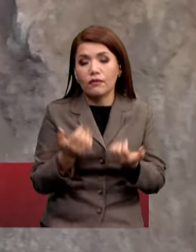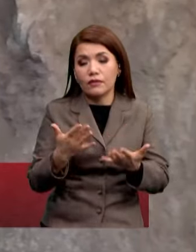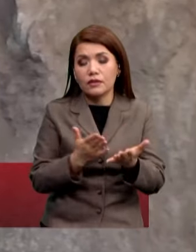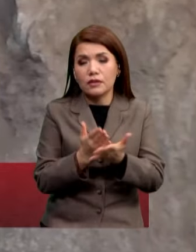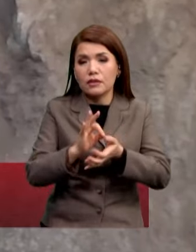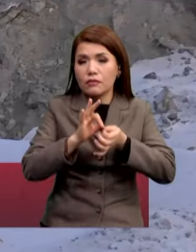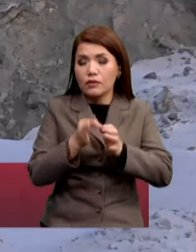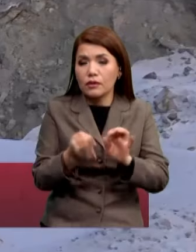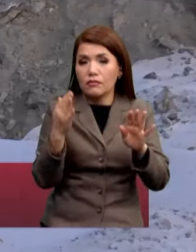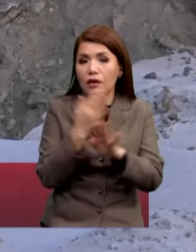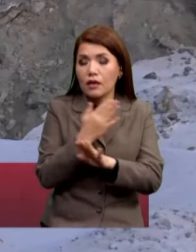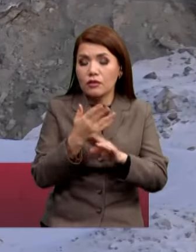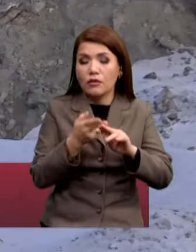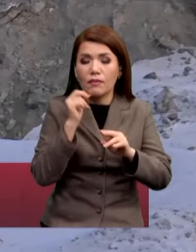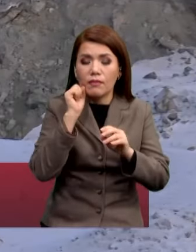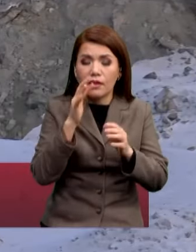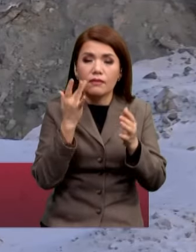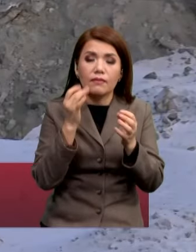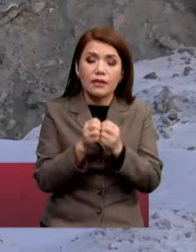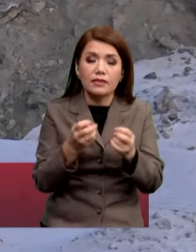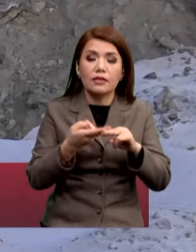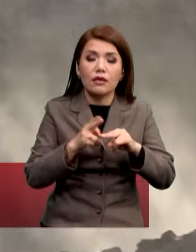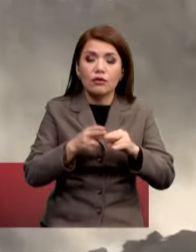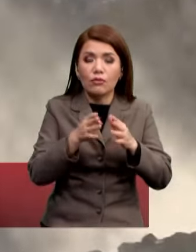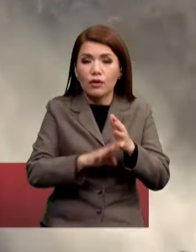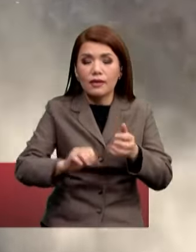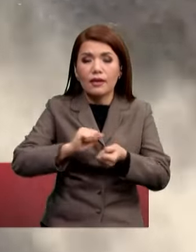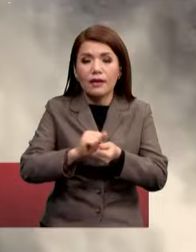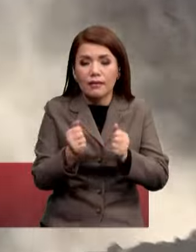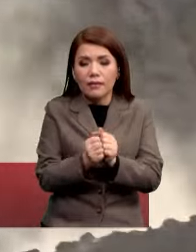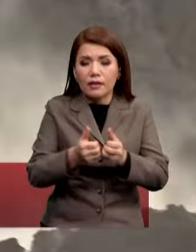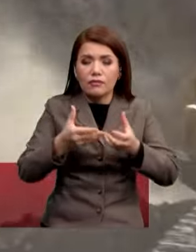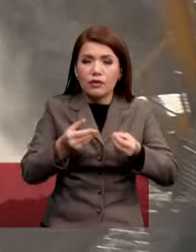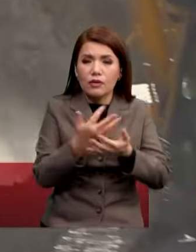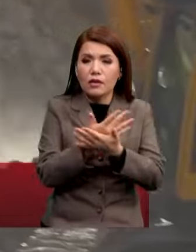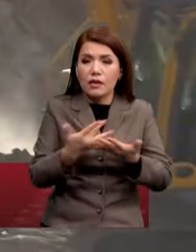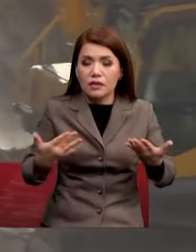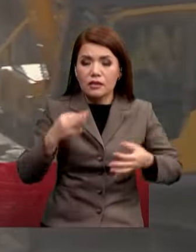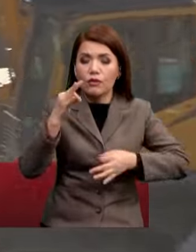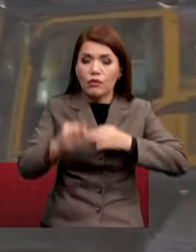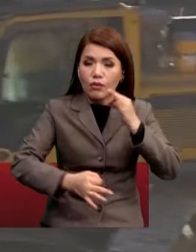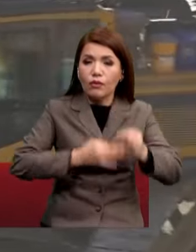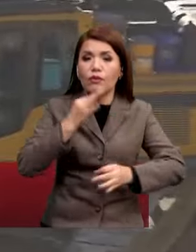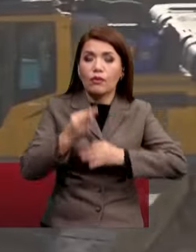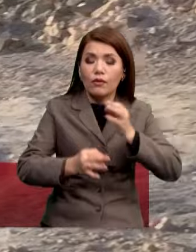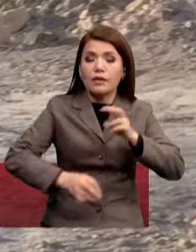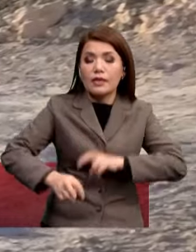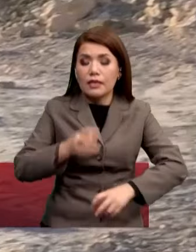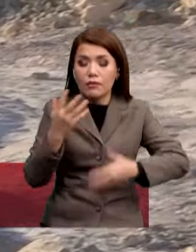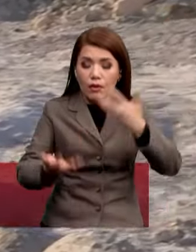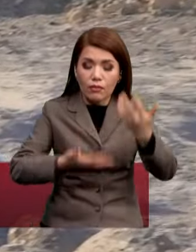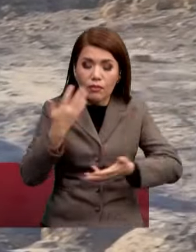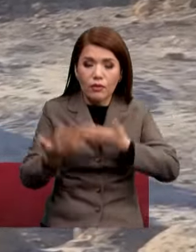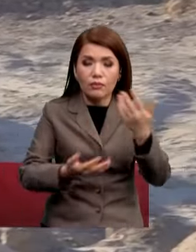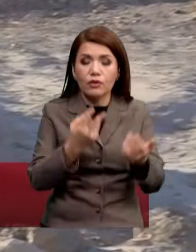сложные погодные условия и постоянную опасность обвала грунта, тяжелая техника на месте ЧС работает круглосуточно. Отсюда уже вывезли